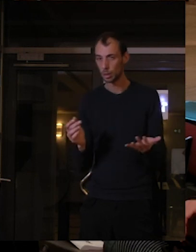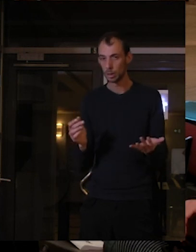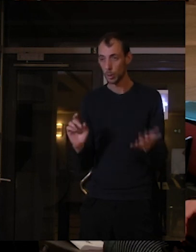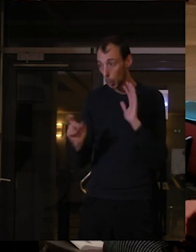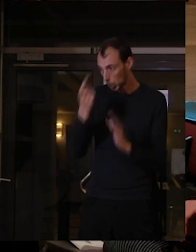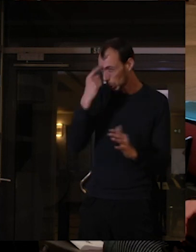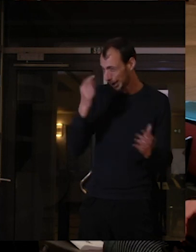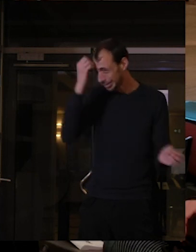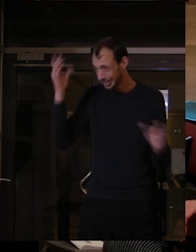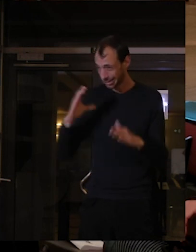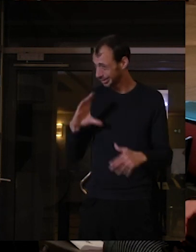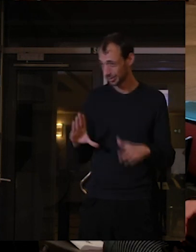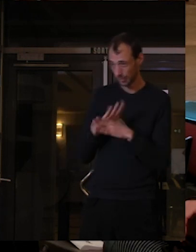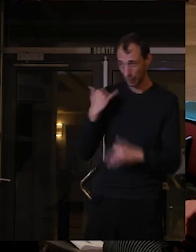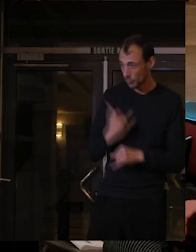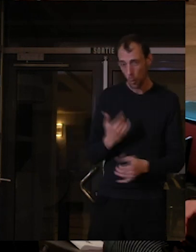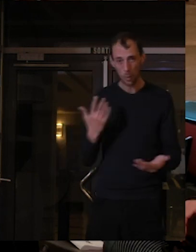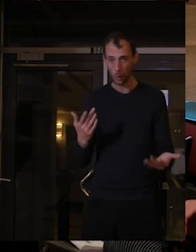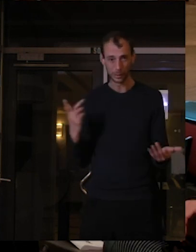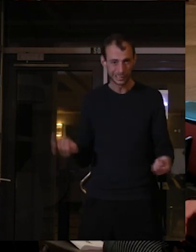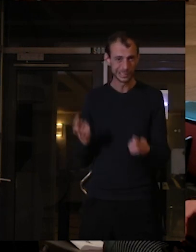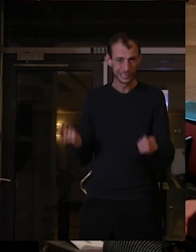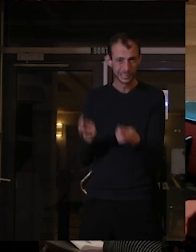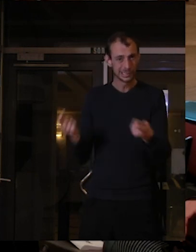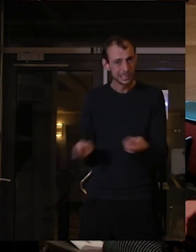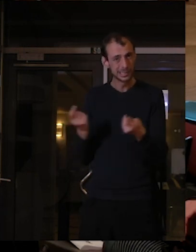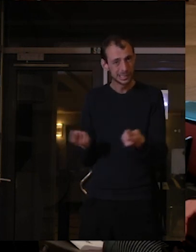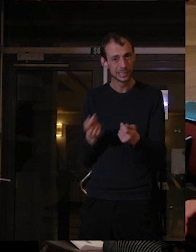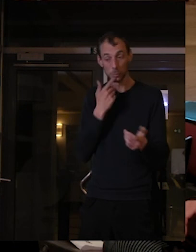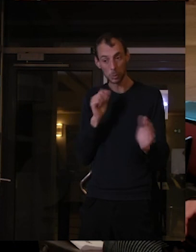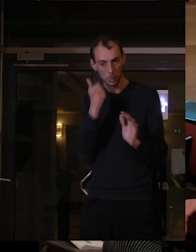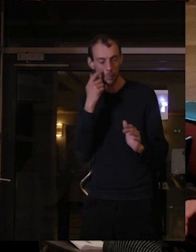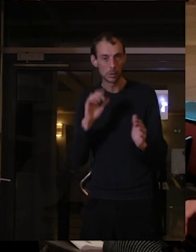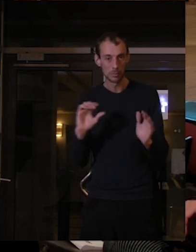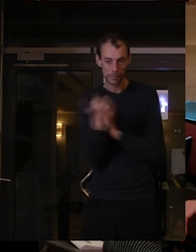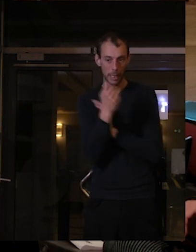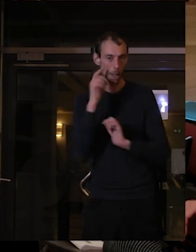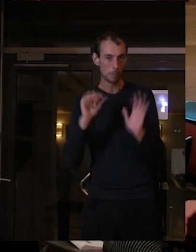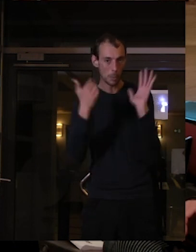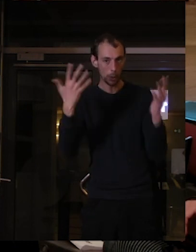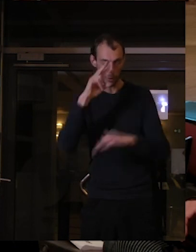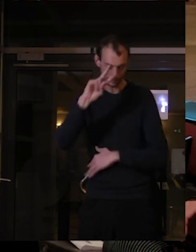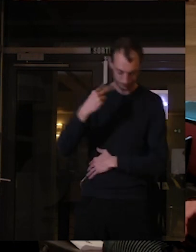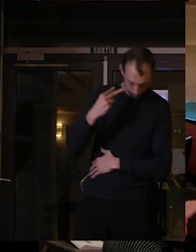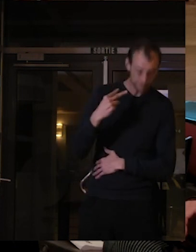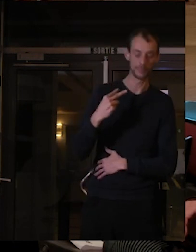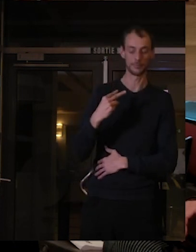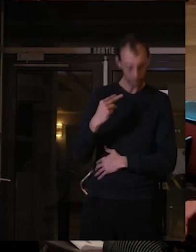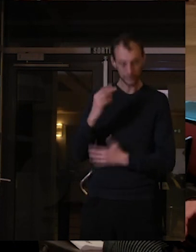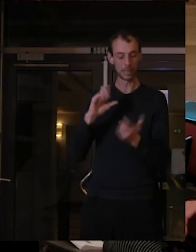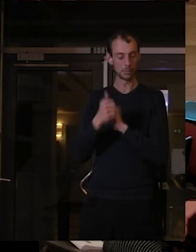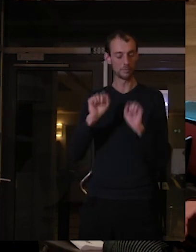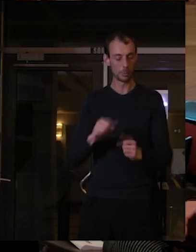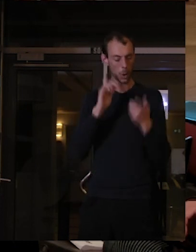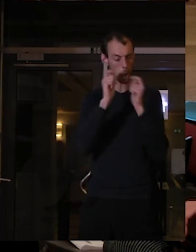tous ces stéréotypes. Travailler d'abord sur leur propre représentation avant de pouvoir transmettre au mieux aux plus